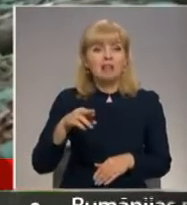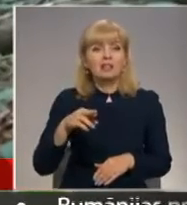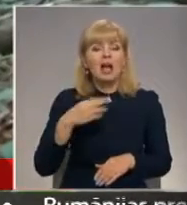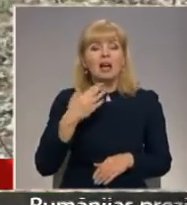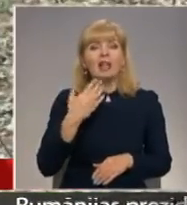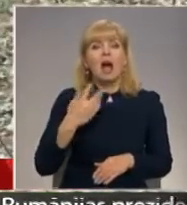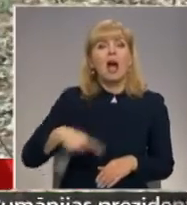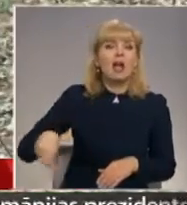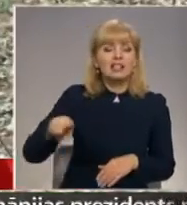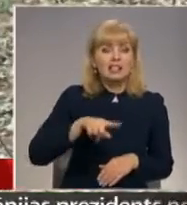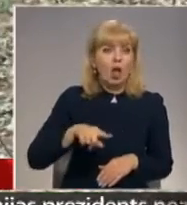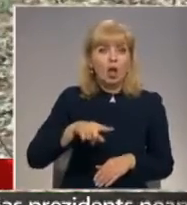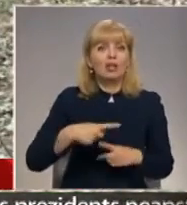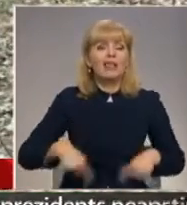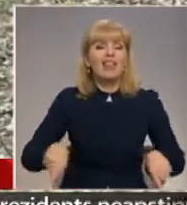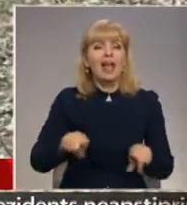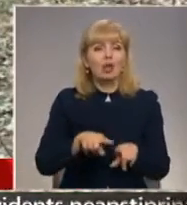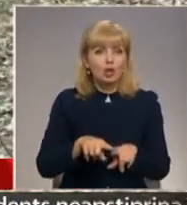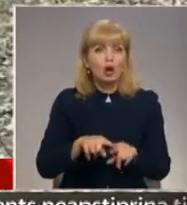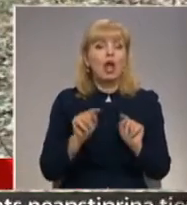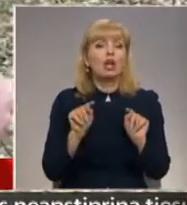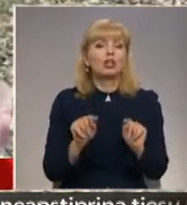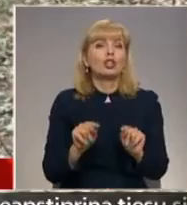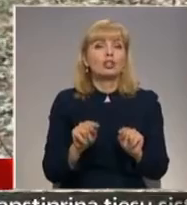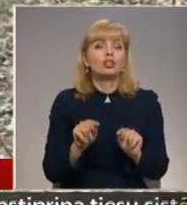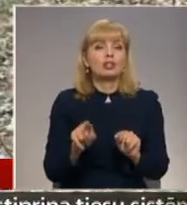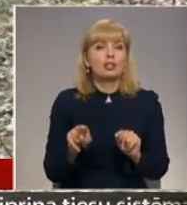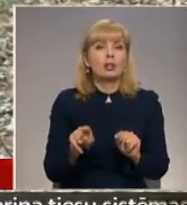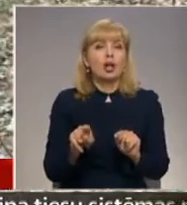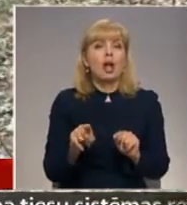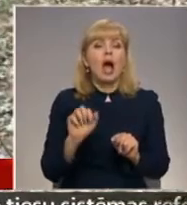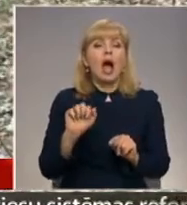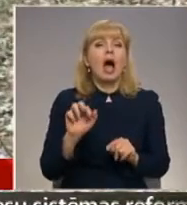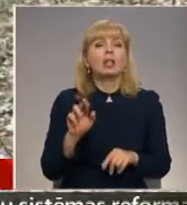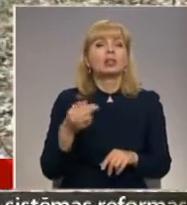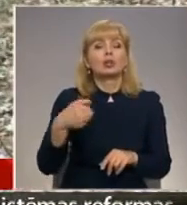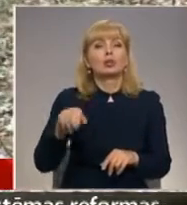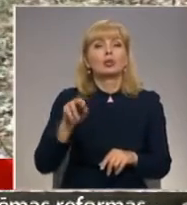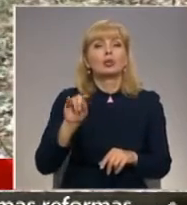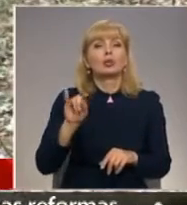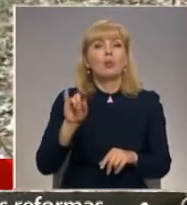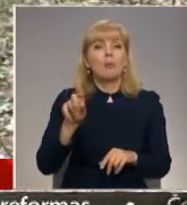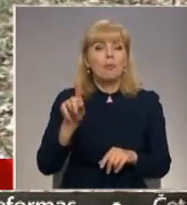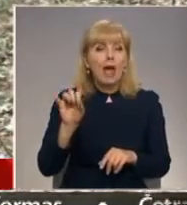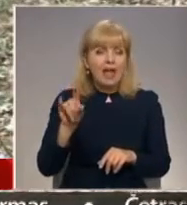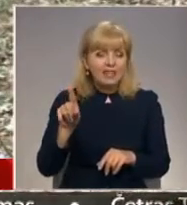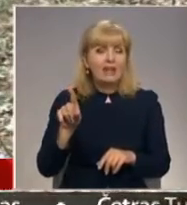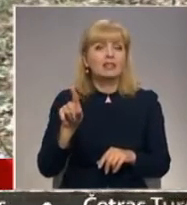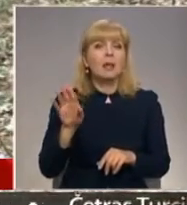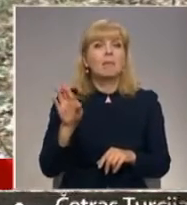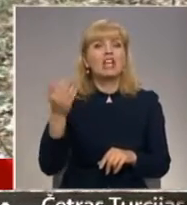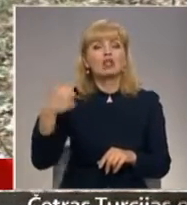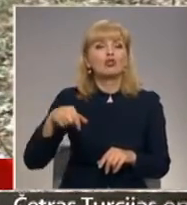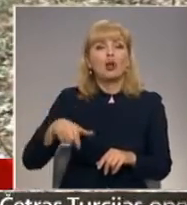teritorijā. Svilšīs kalns, kurš arī atsarunās natoļi no Andrupenis, tad ir Grumušku pilskalnu taka